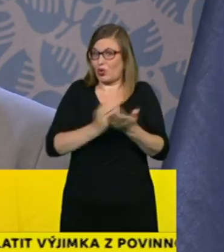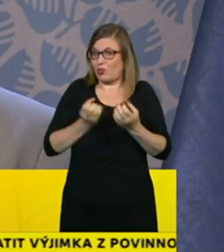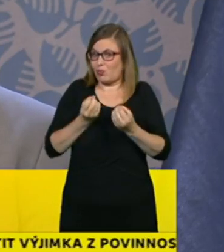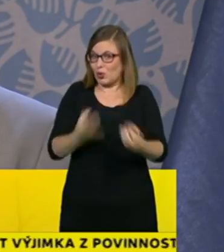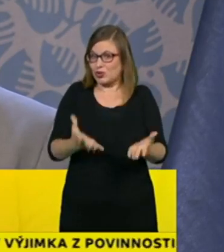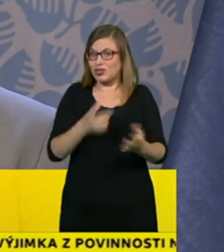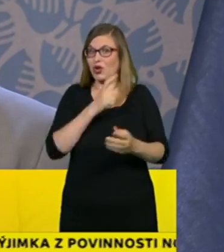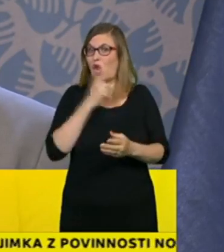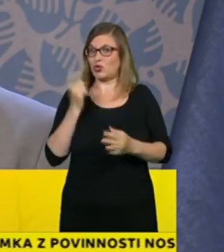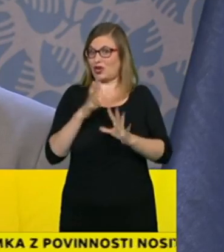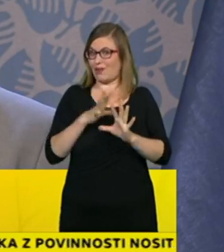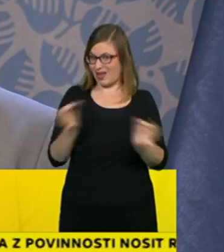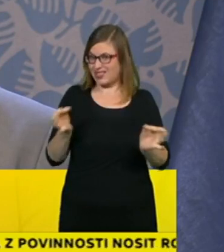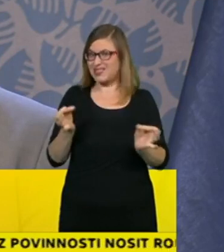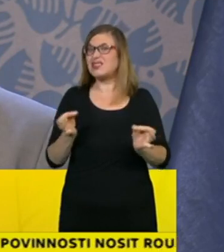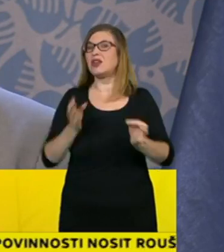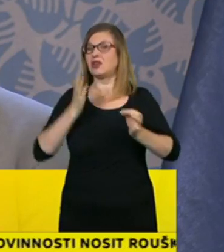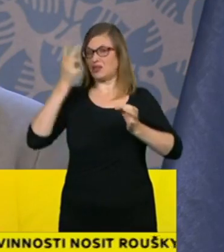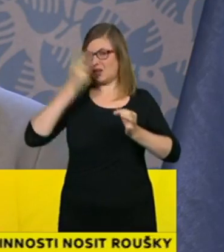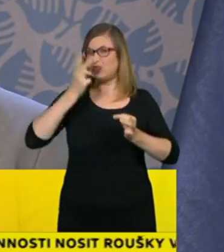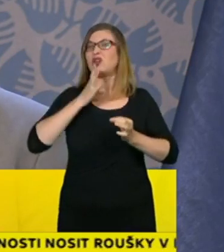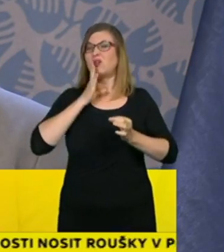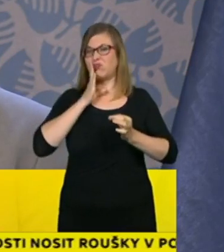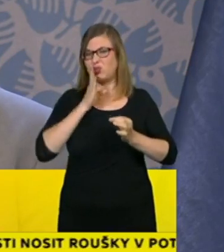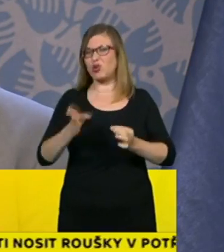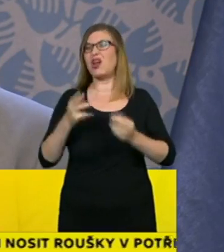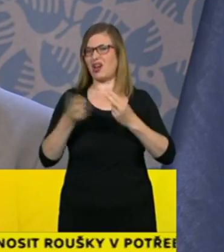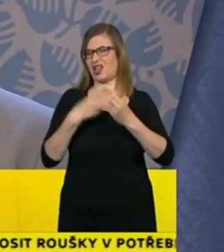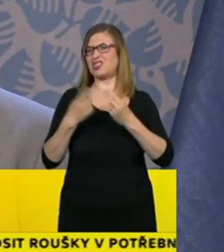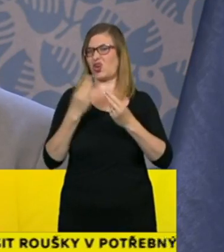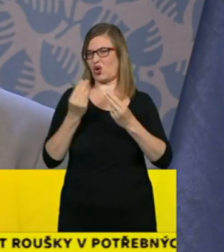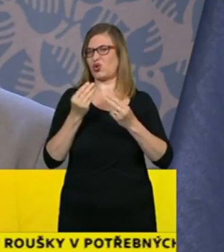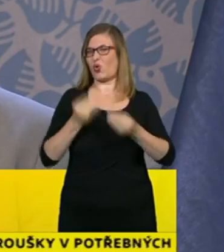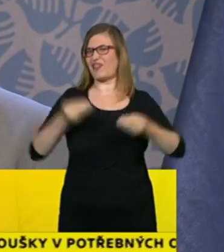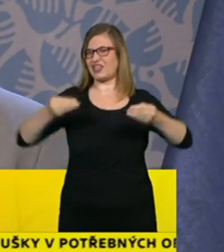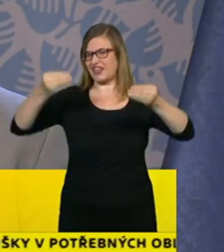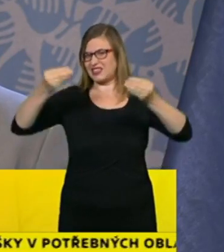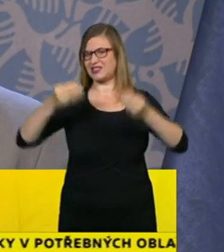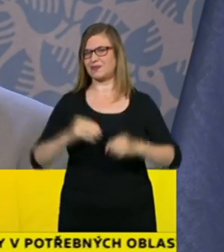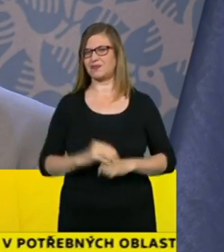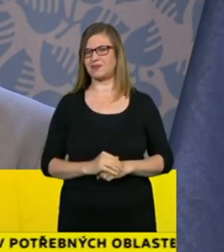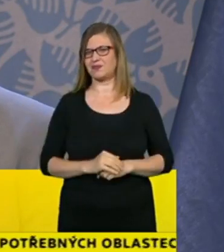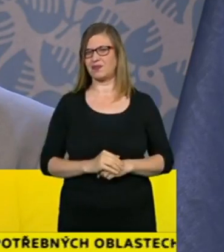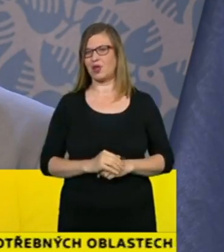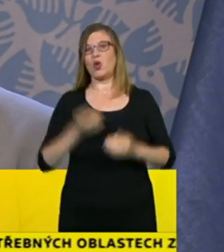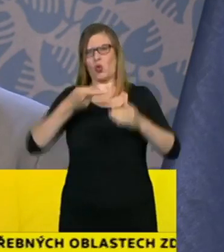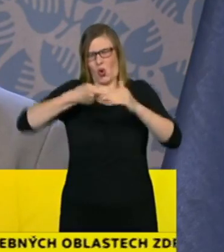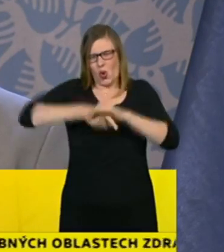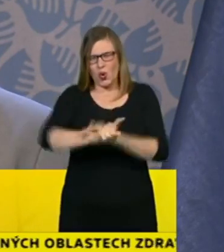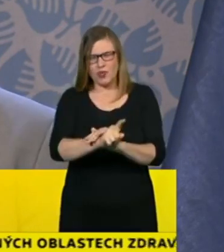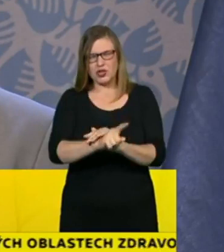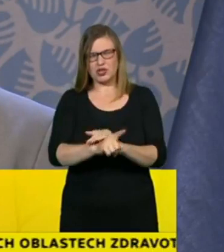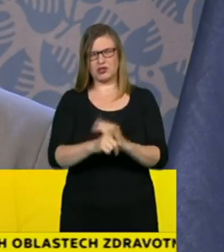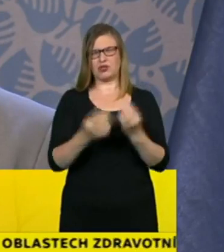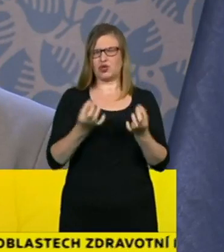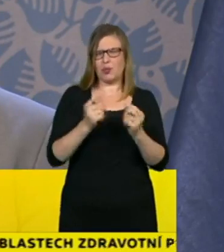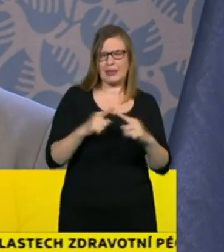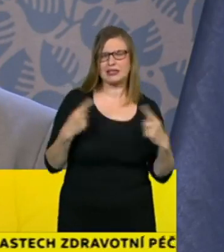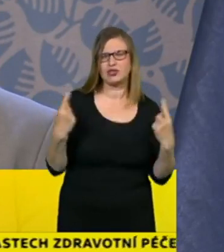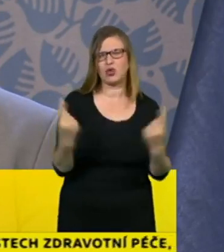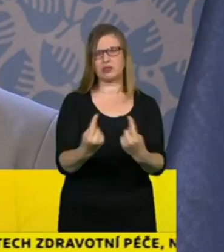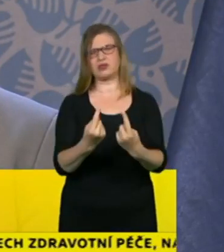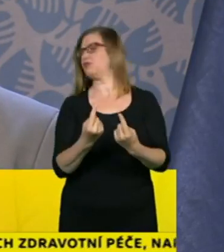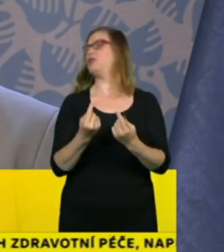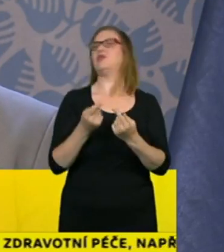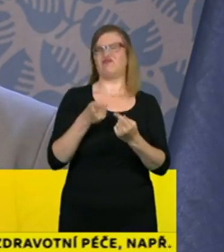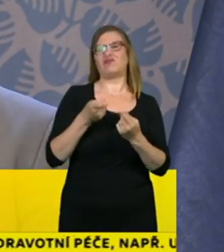nižší než rizika, která jsou uvnitř různých objektů, a proto to opatření je prezentováno tak, jak bylo